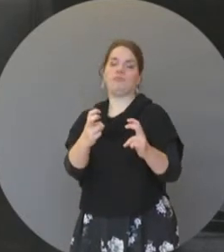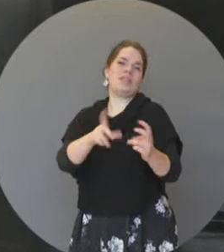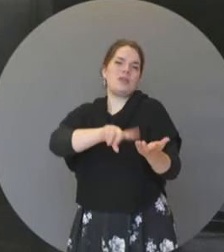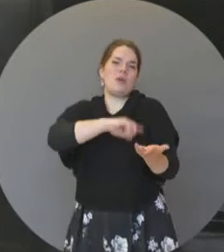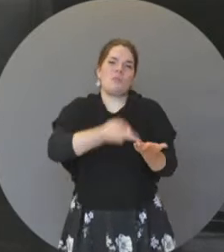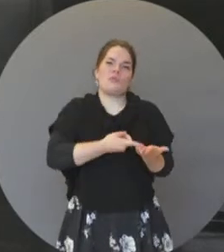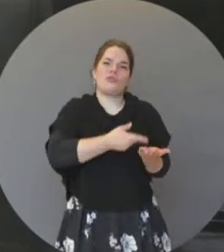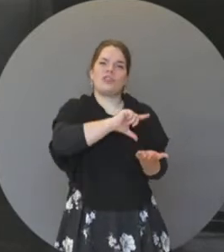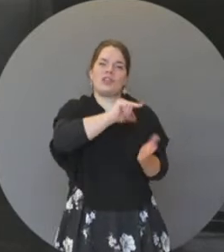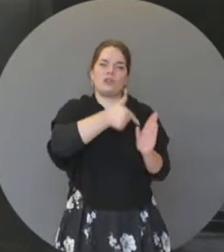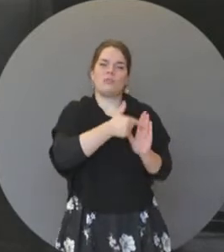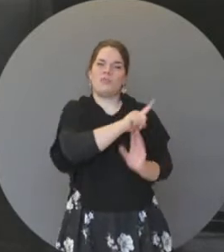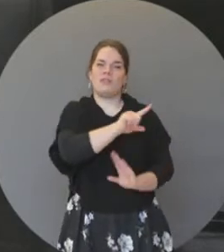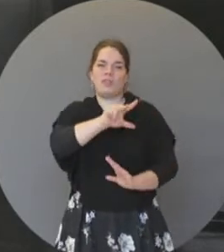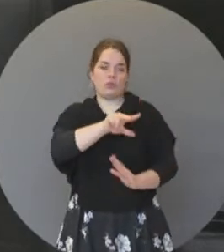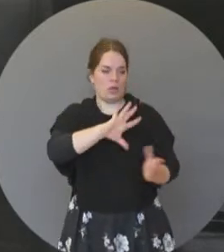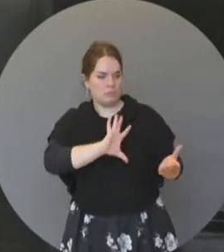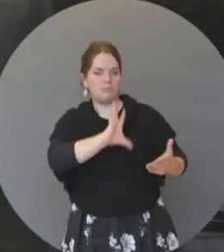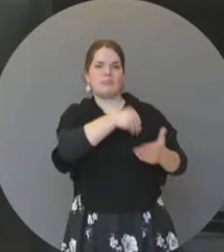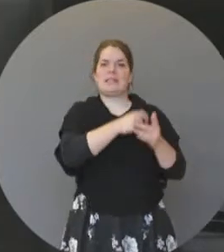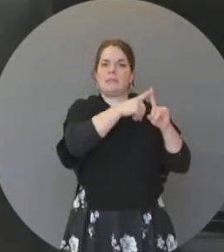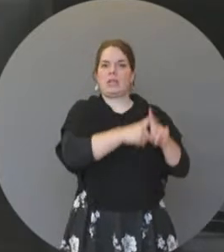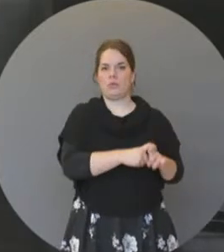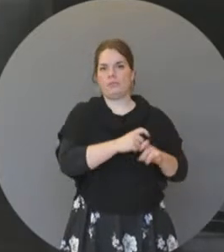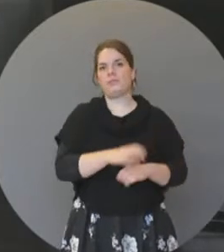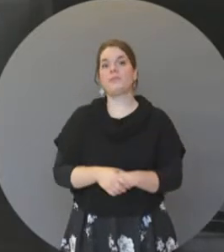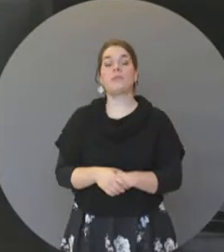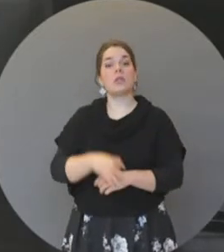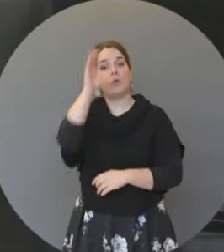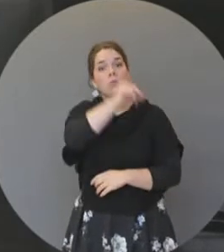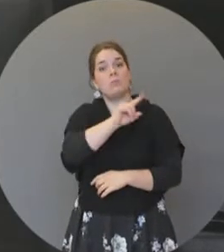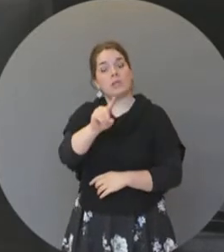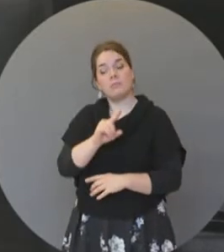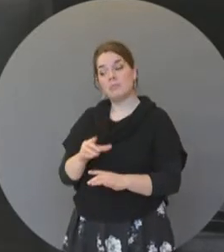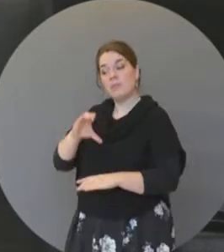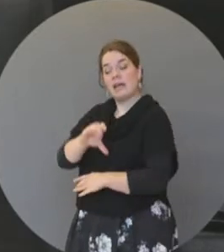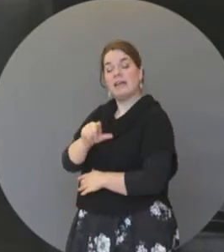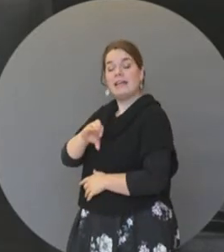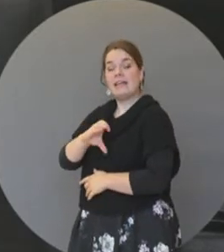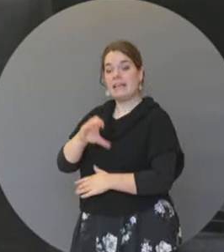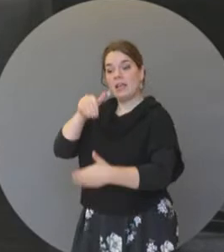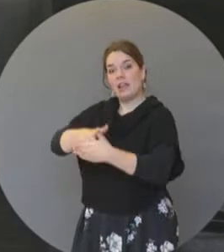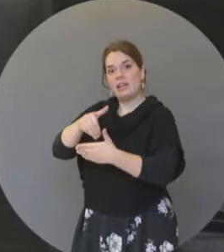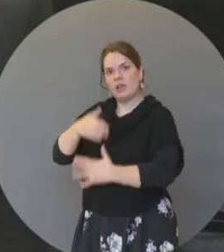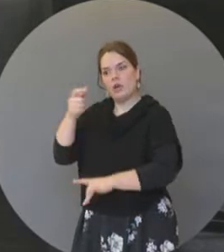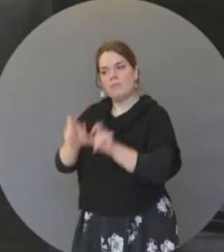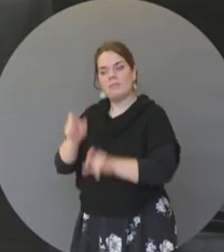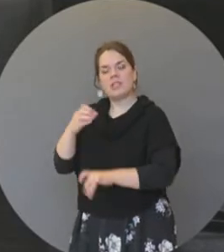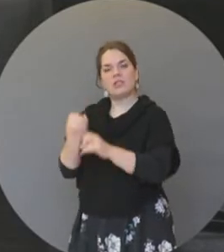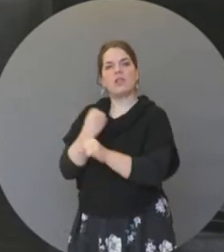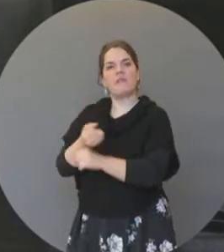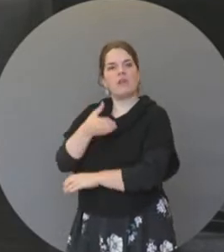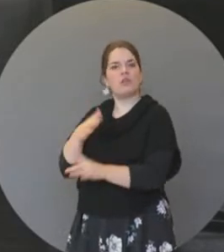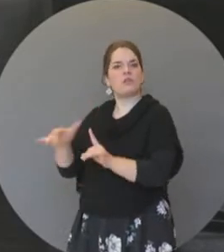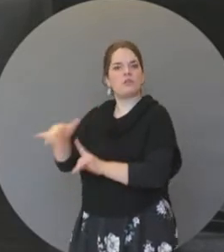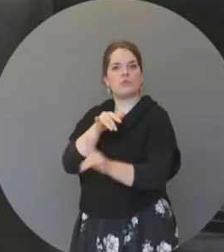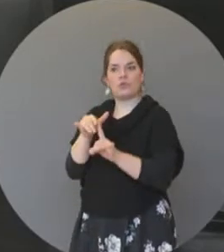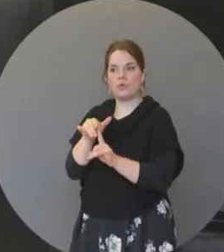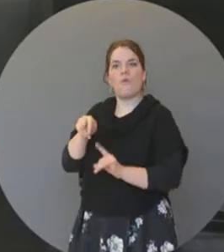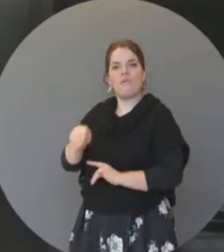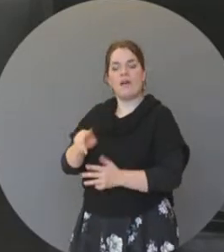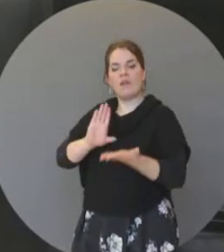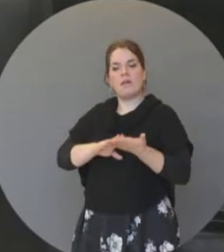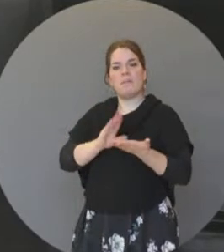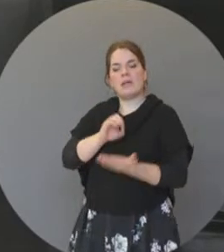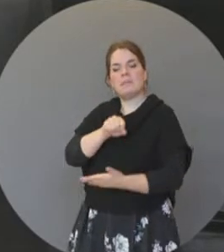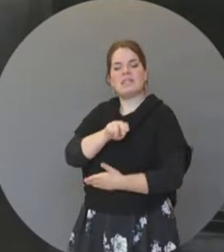je profite aussi pour rappeler que les travailleurs sociaux APA des clics seront concernés par la prime Ségure